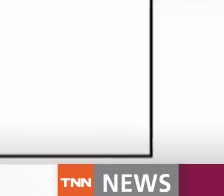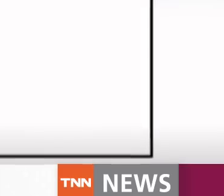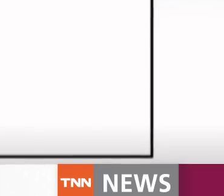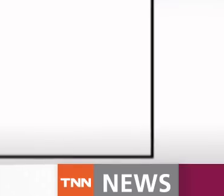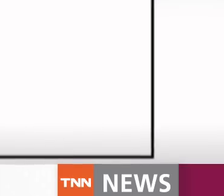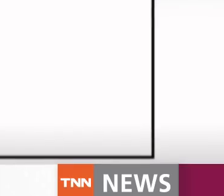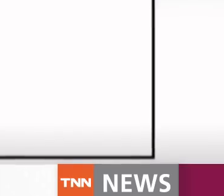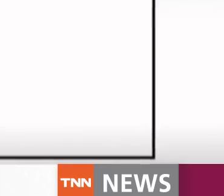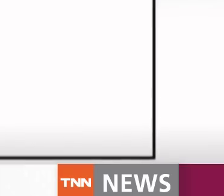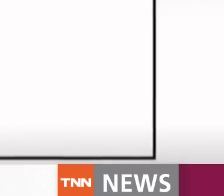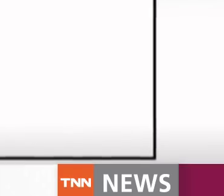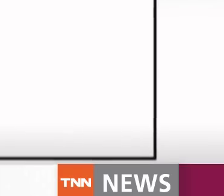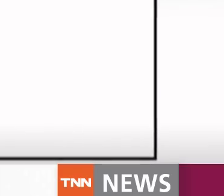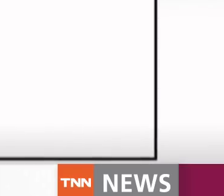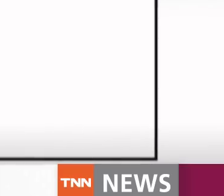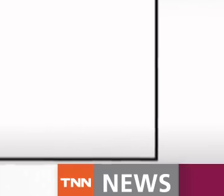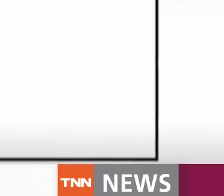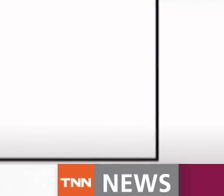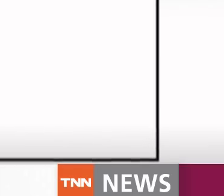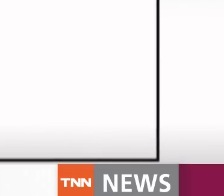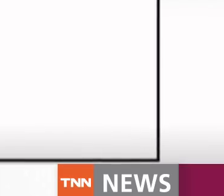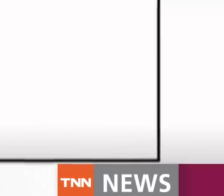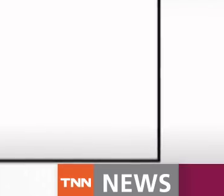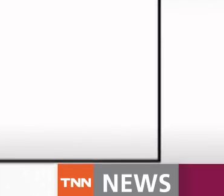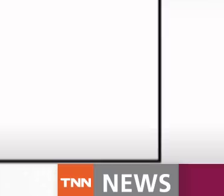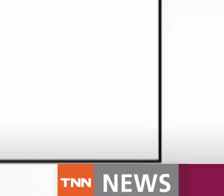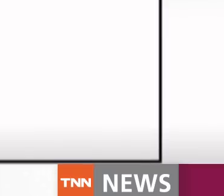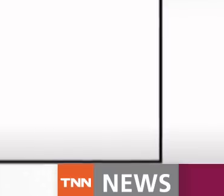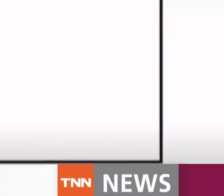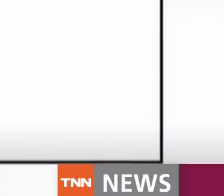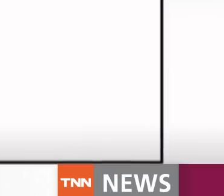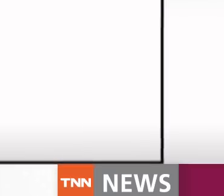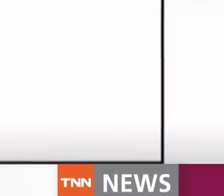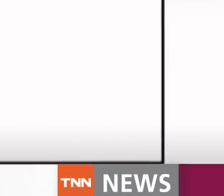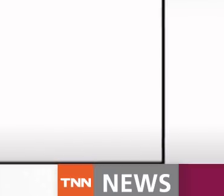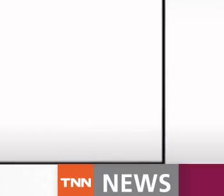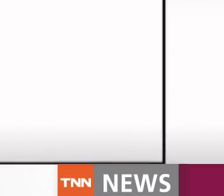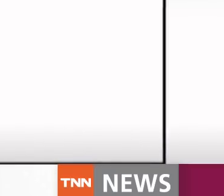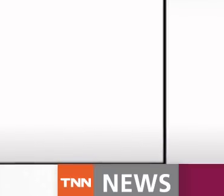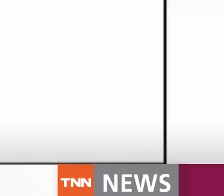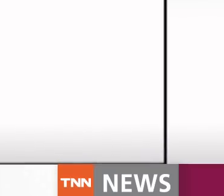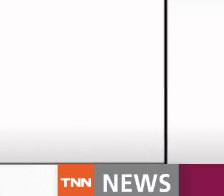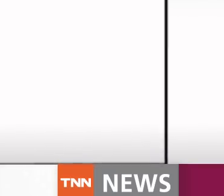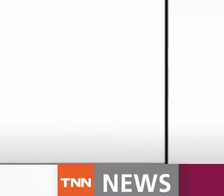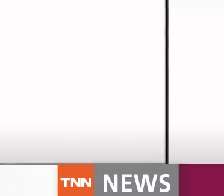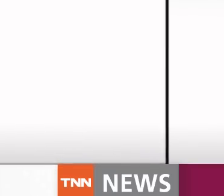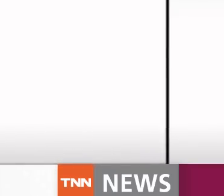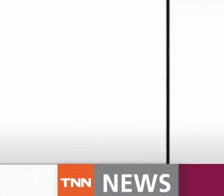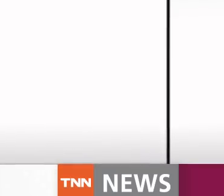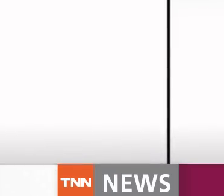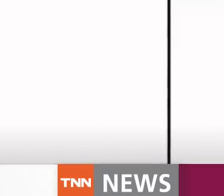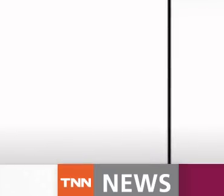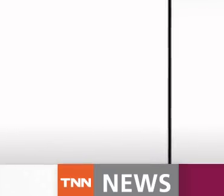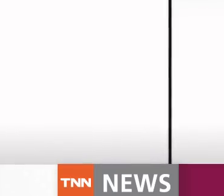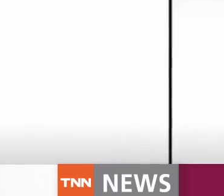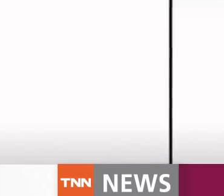นโดยโรคประจำตัวที่เป็นเหตุที่ทำให้เสียชีวิตมากที่สุดก็มาจากความดันสูงมากที่สุดตามมาด้ว